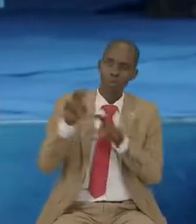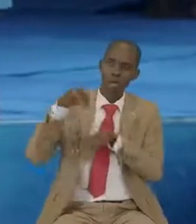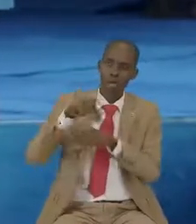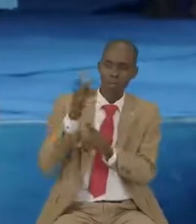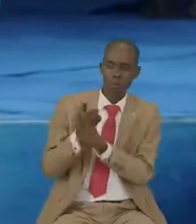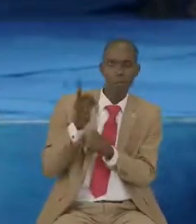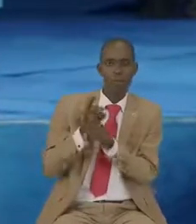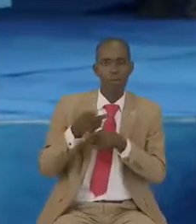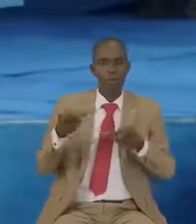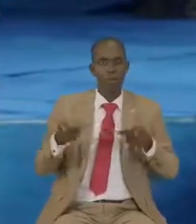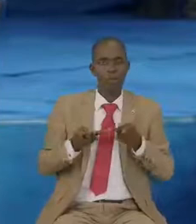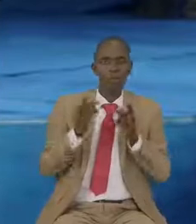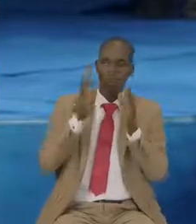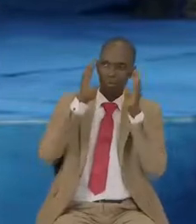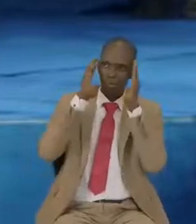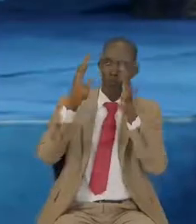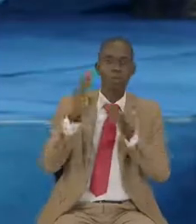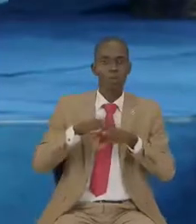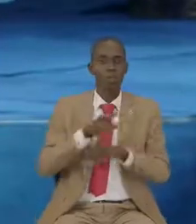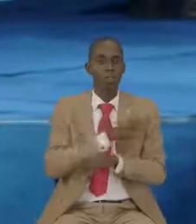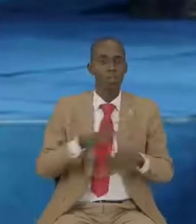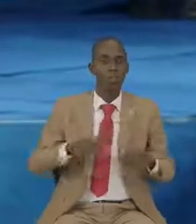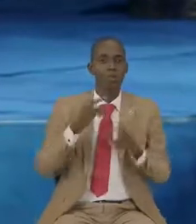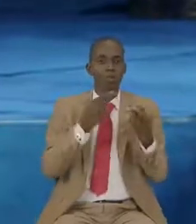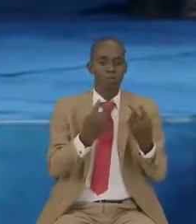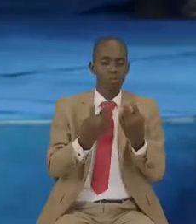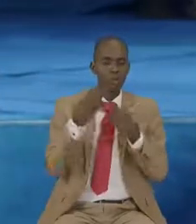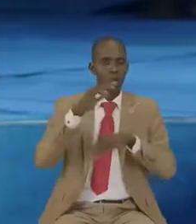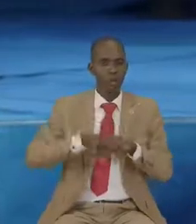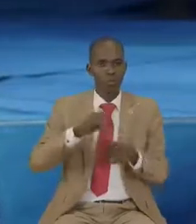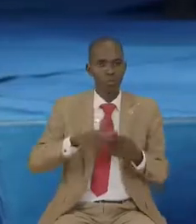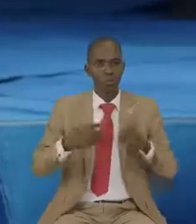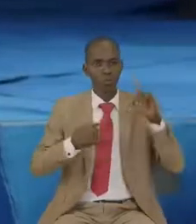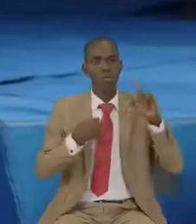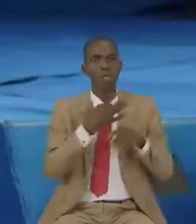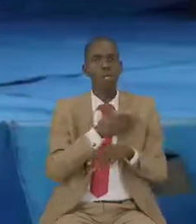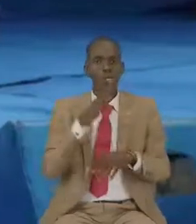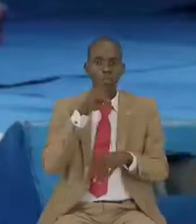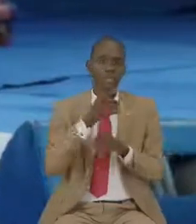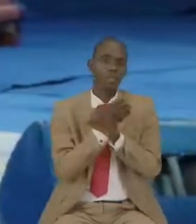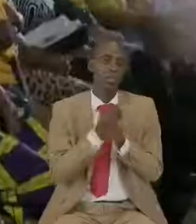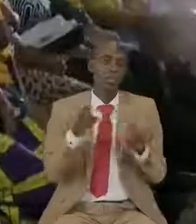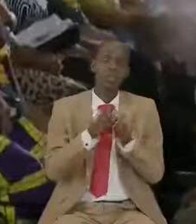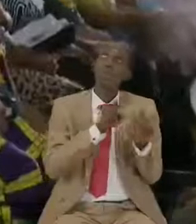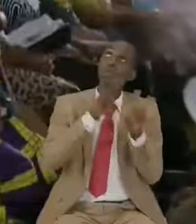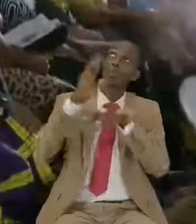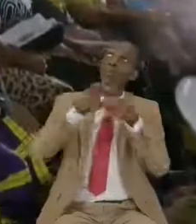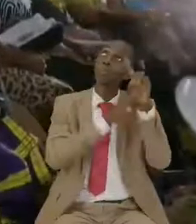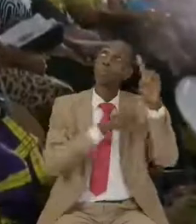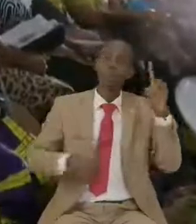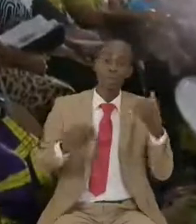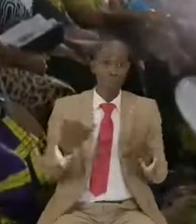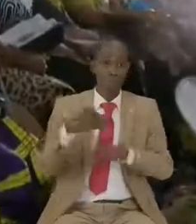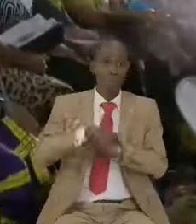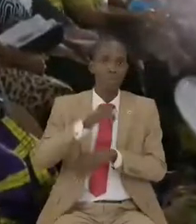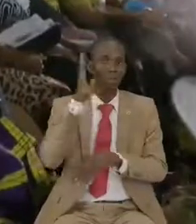là-bas, maintenant vous regardez à la bonne direction. Tournez-vous vers moi et vous serez sauvés.